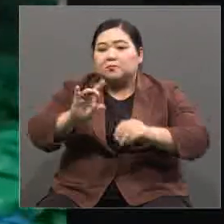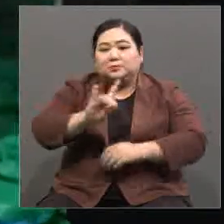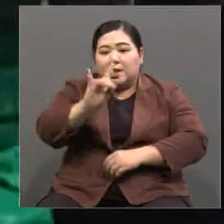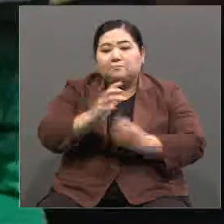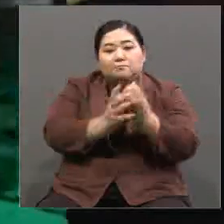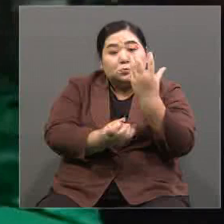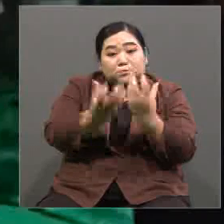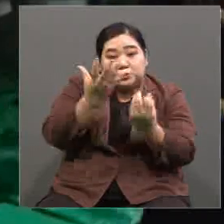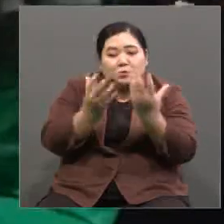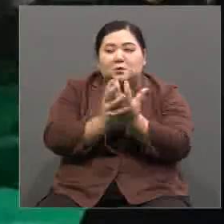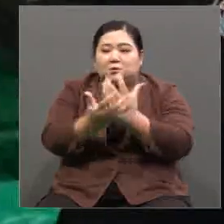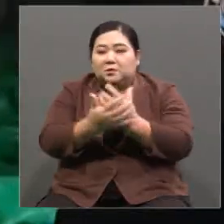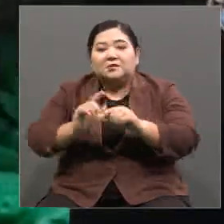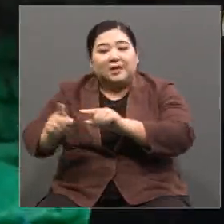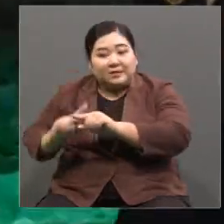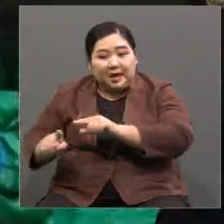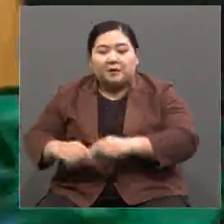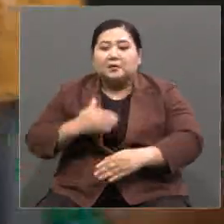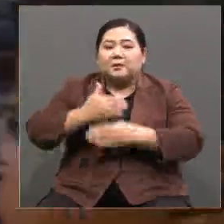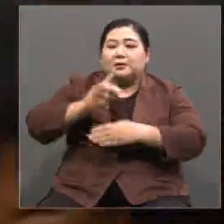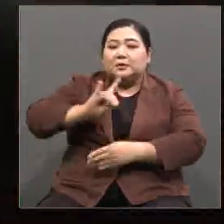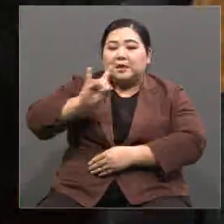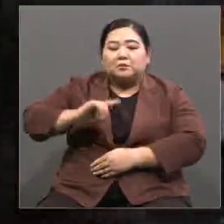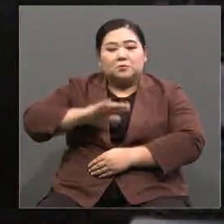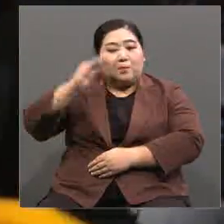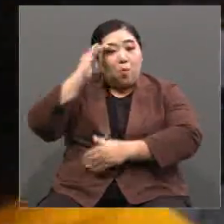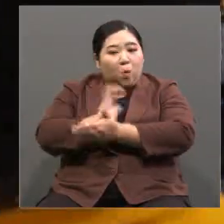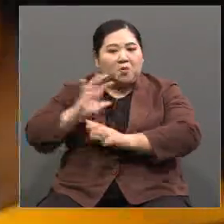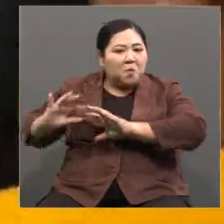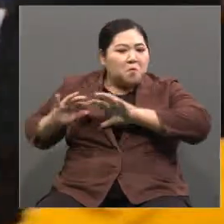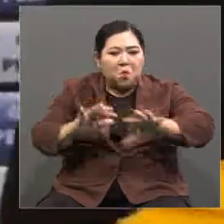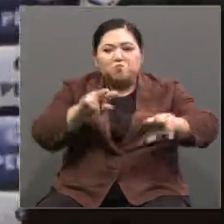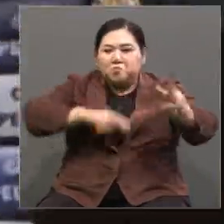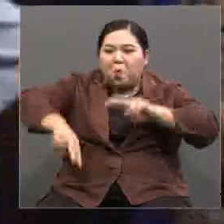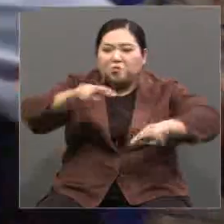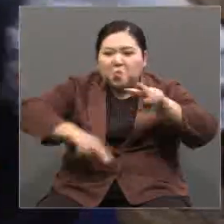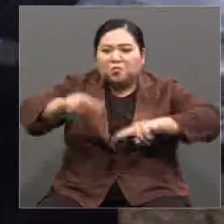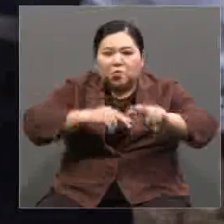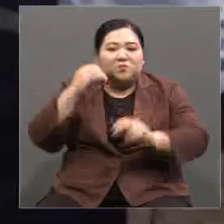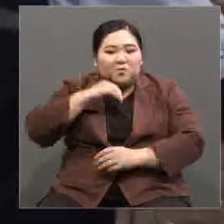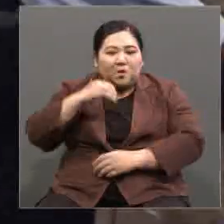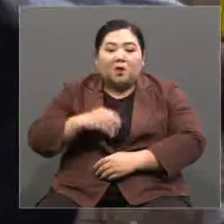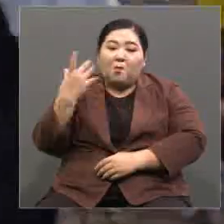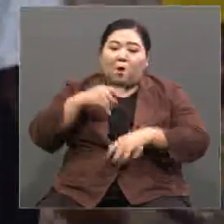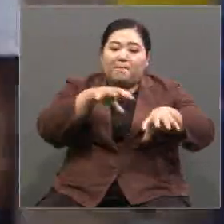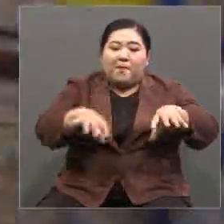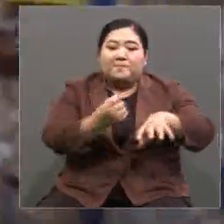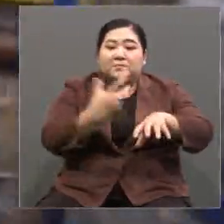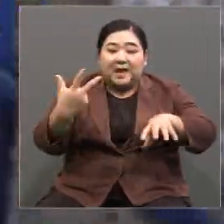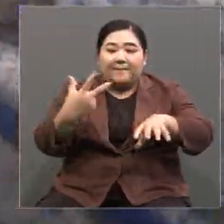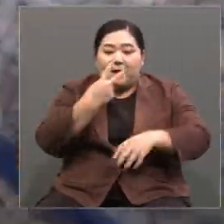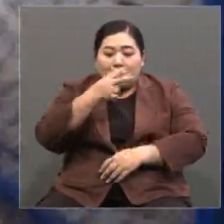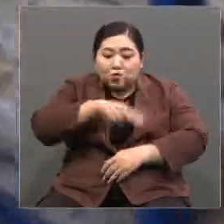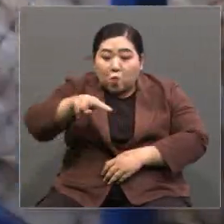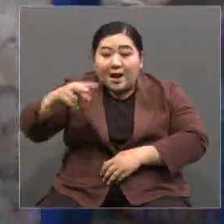สำนักงานปสุสาสตร์จังหวัดสระแก้วและตำรวจออกตรวจห้องเย็นอย่างต่อเนื่องโดยเมื่อวานออกตรวจ 3แห่งก็ปรากฏว่าไม่พบสินค้า